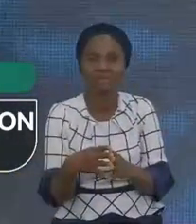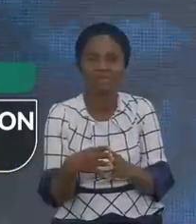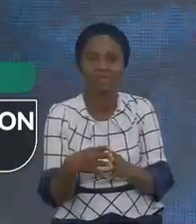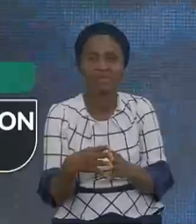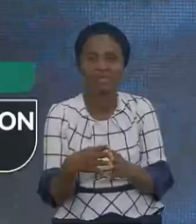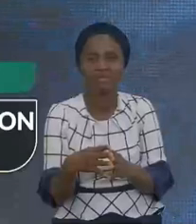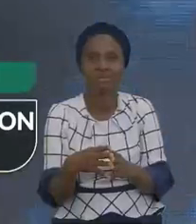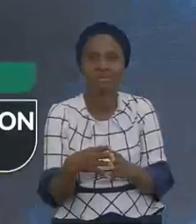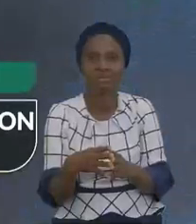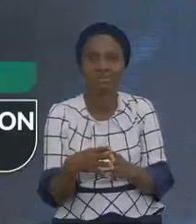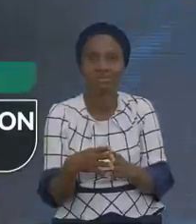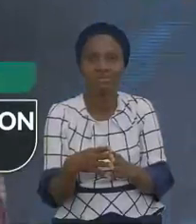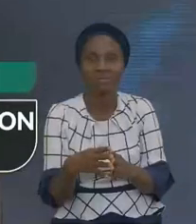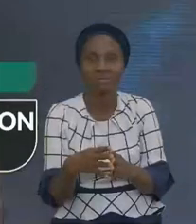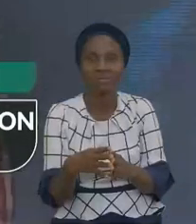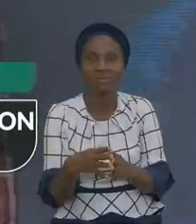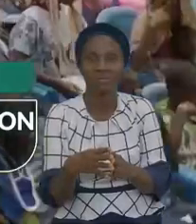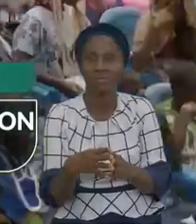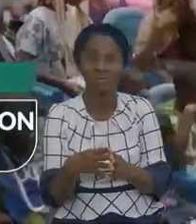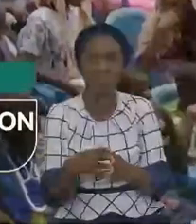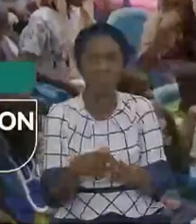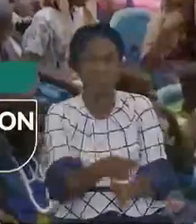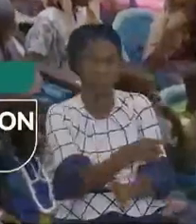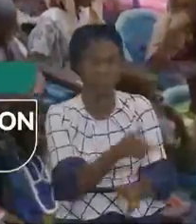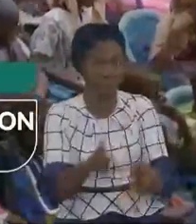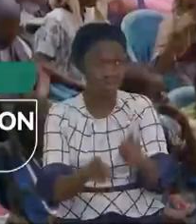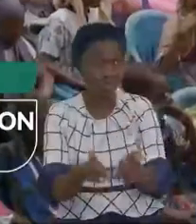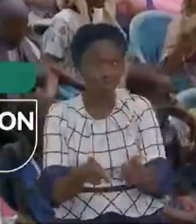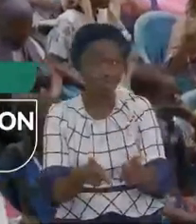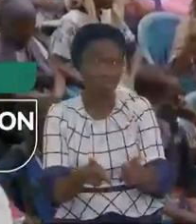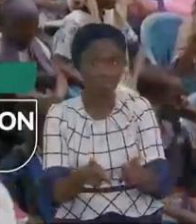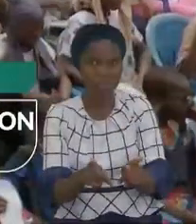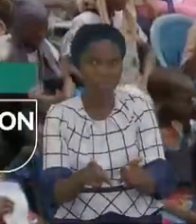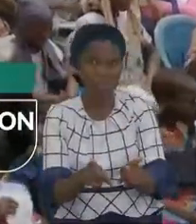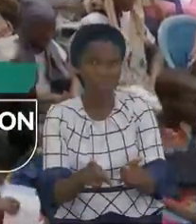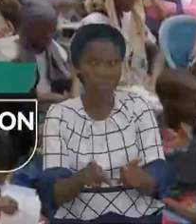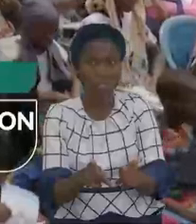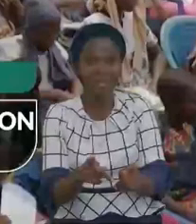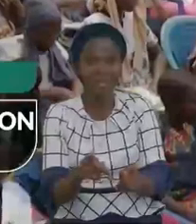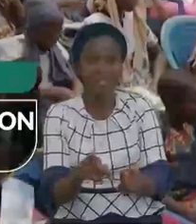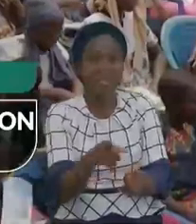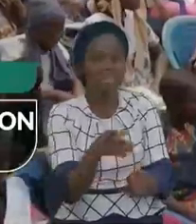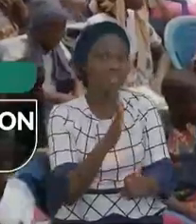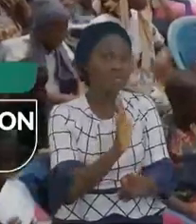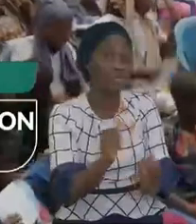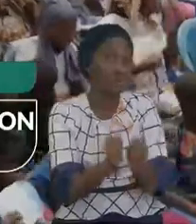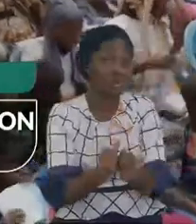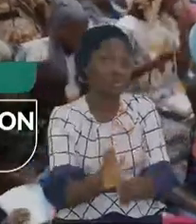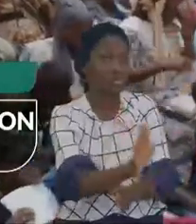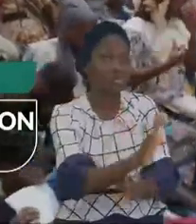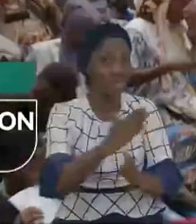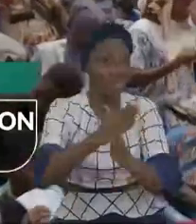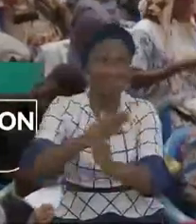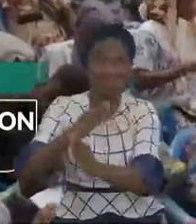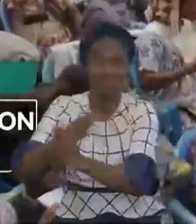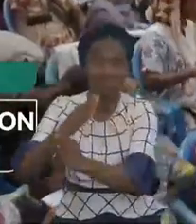Ces gens-là, il y a une haie autour d'eux et c'est comme des épines, un